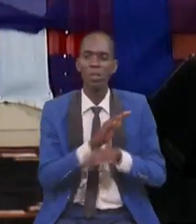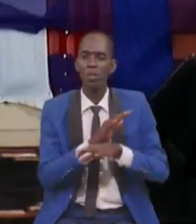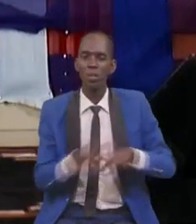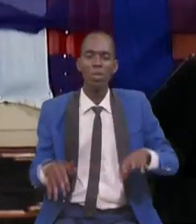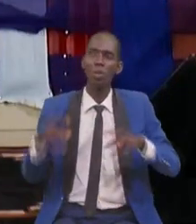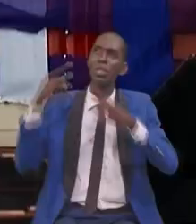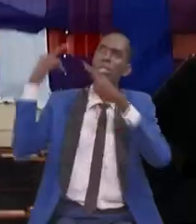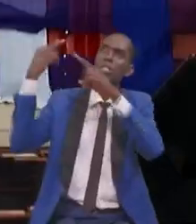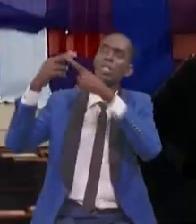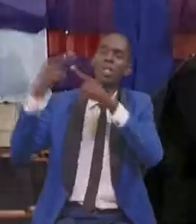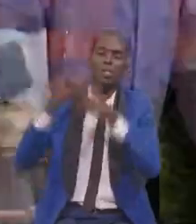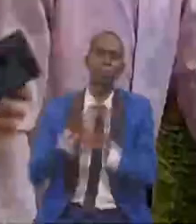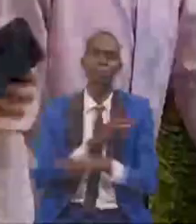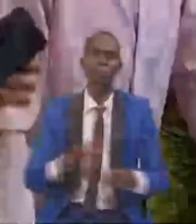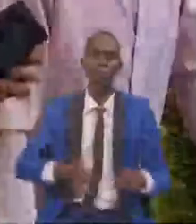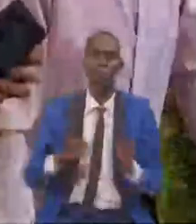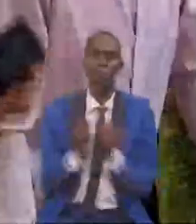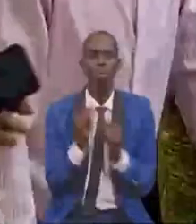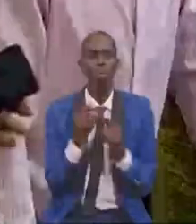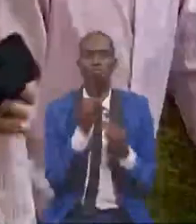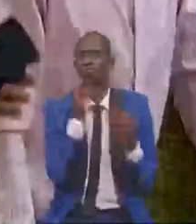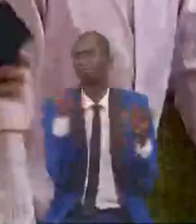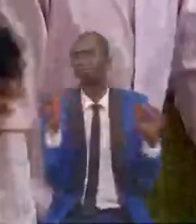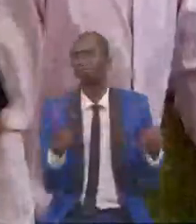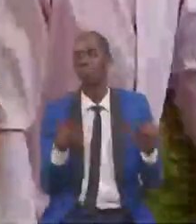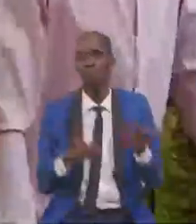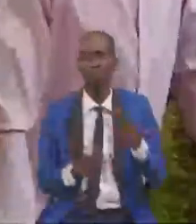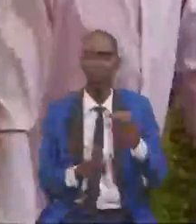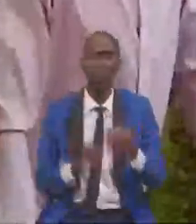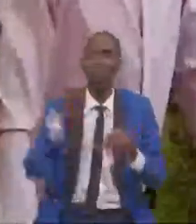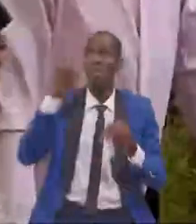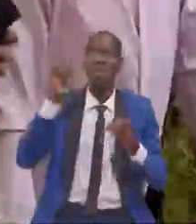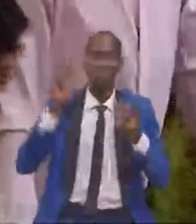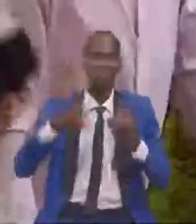Faut pas étiqueter Christ avec l'impossibilité. Il peut vous guérir.